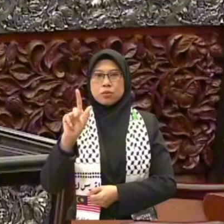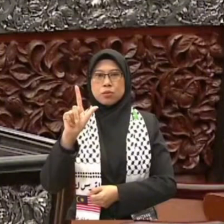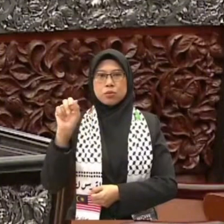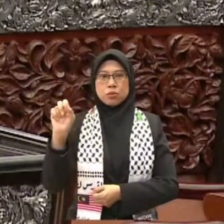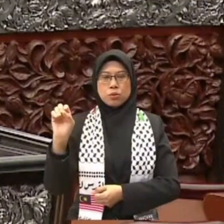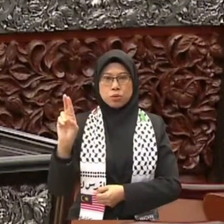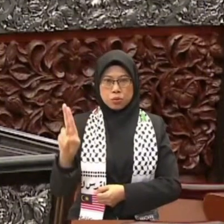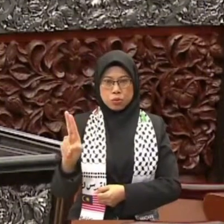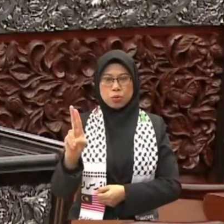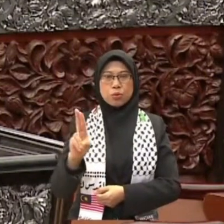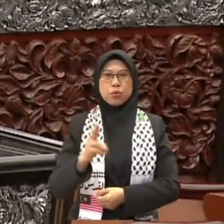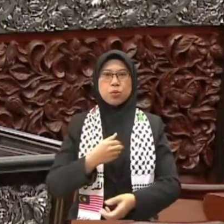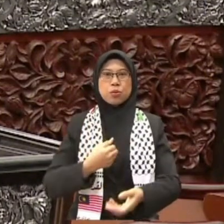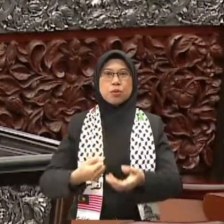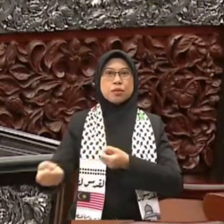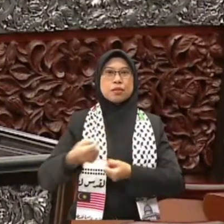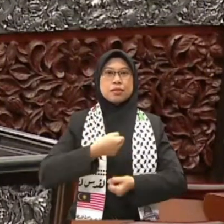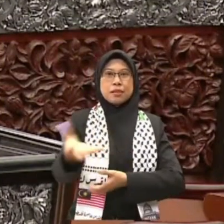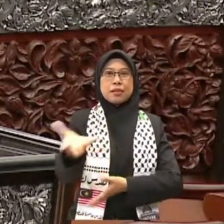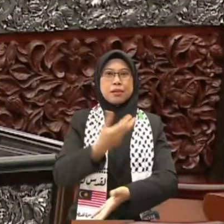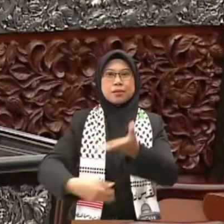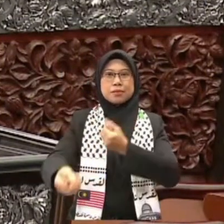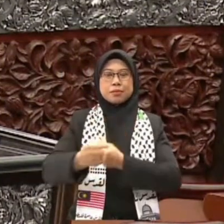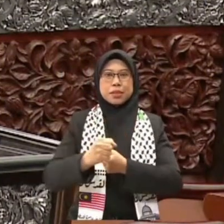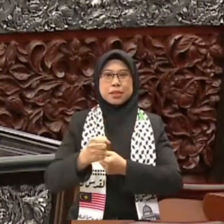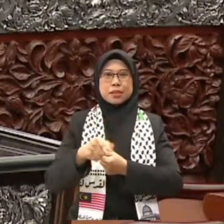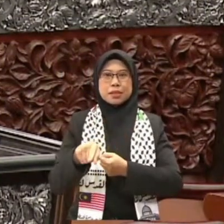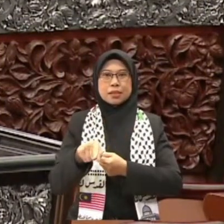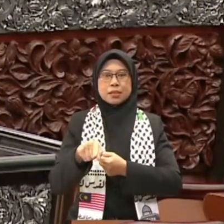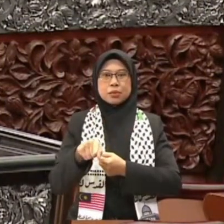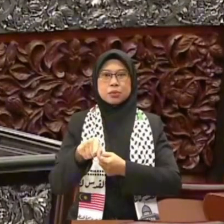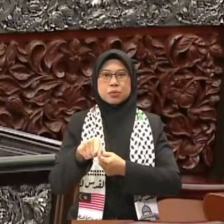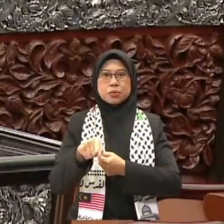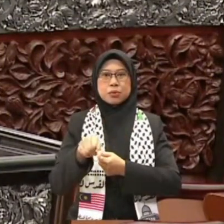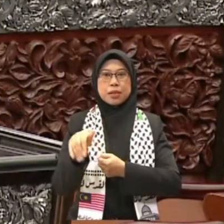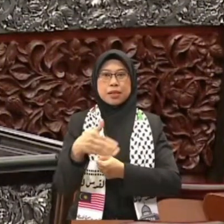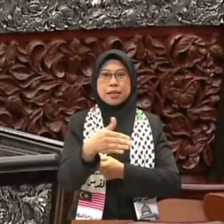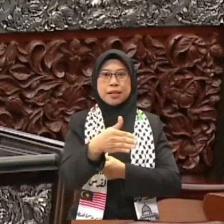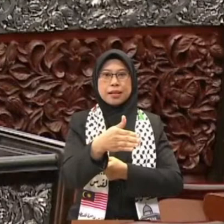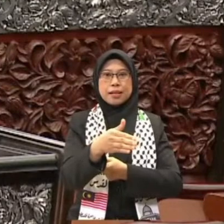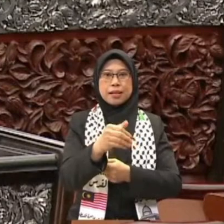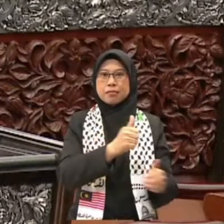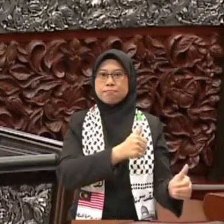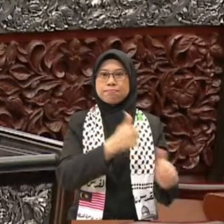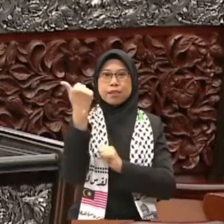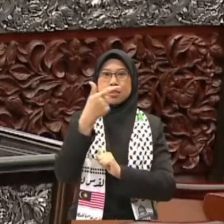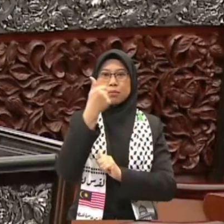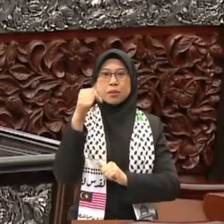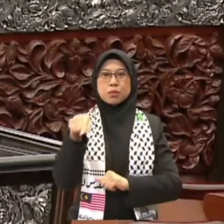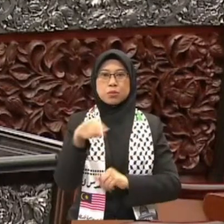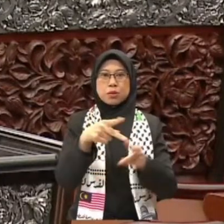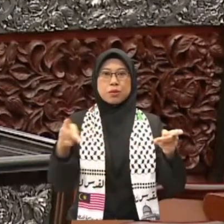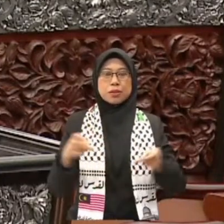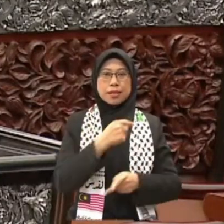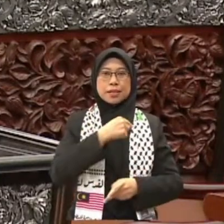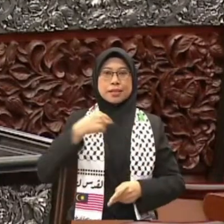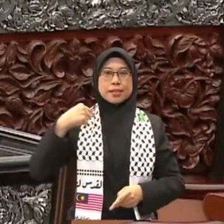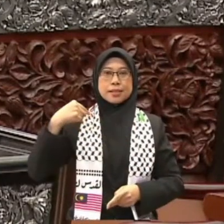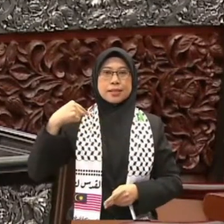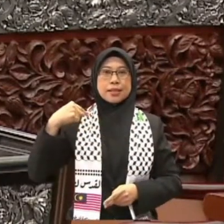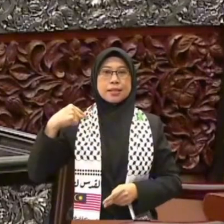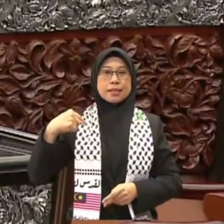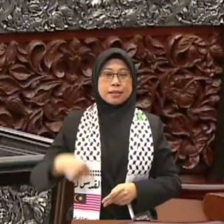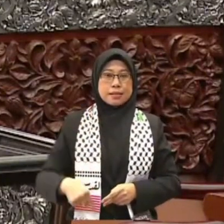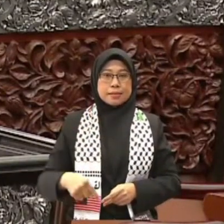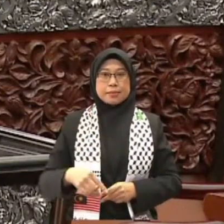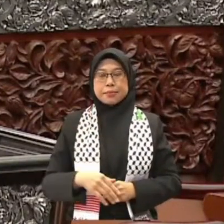kawasan itu telah dihalau balik. Kata ini kawasan negeri China. Jadi saya nak tanya, apakah tindakan yang diambil oleh